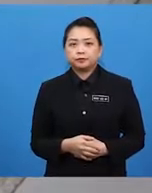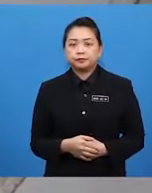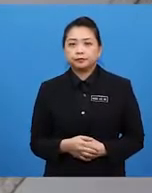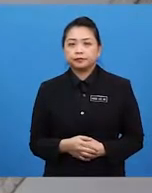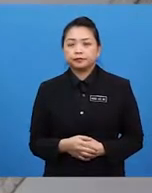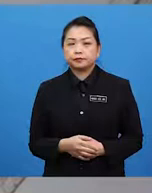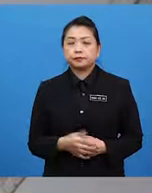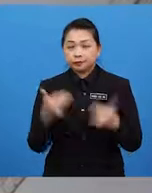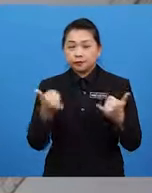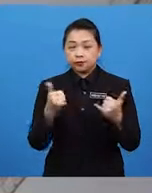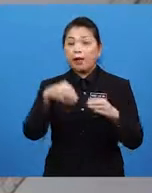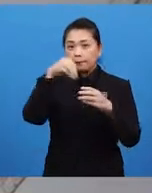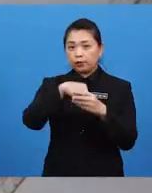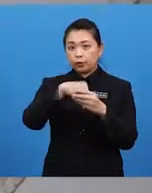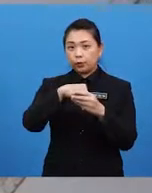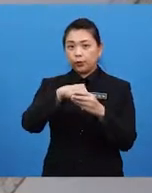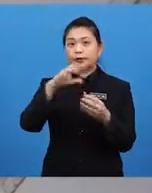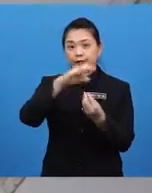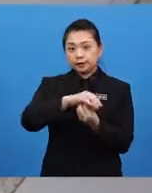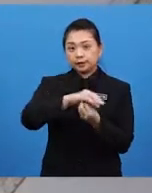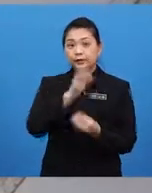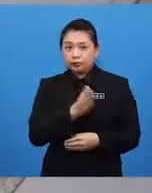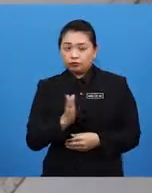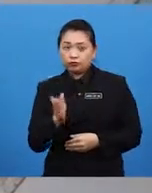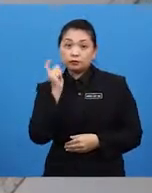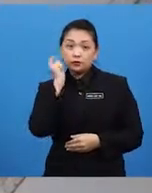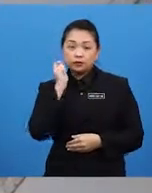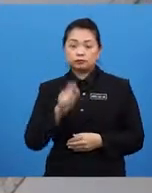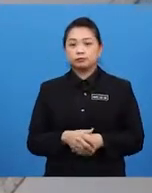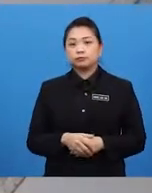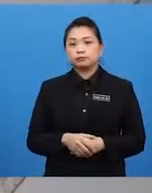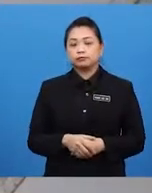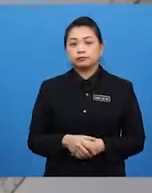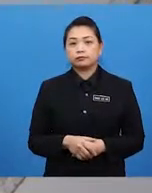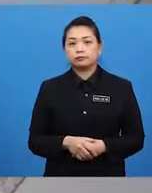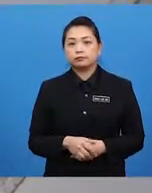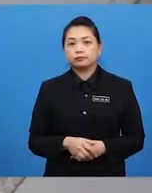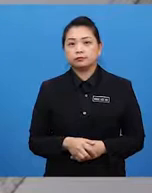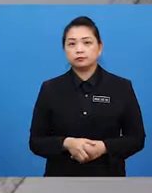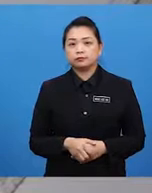masukkan cendawan cincang dan salting sebentar bersama merek for you